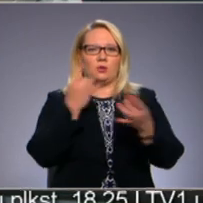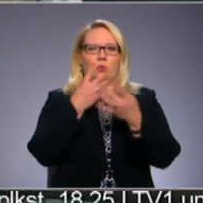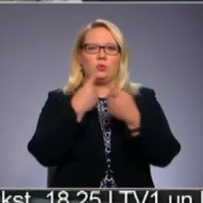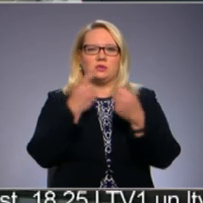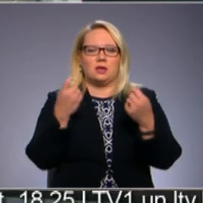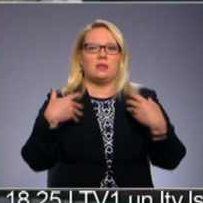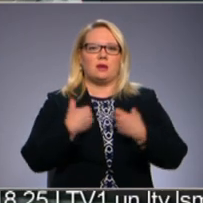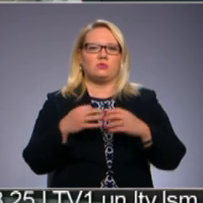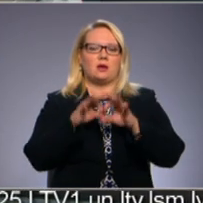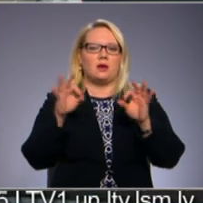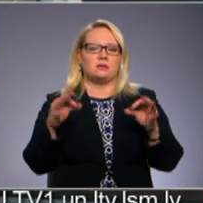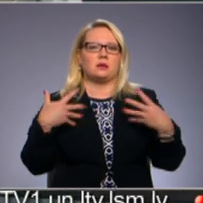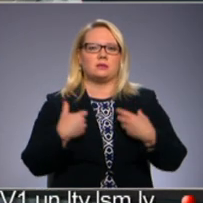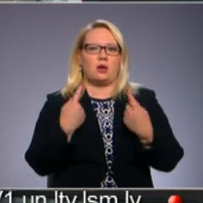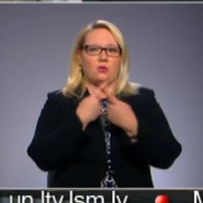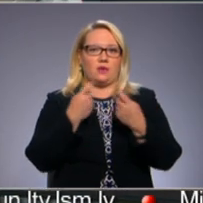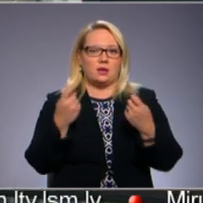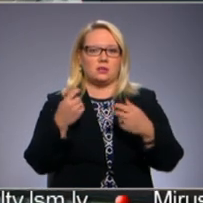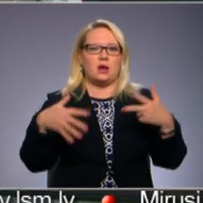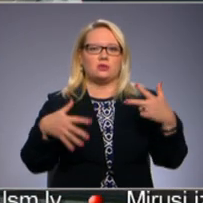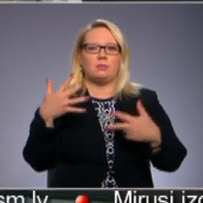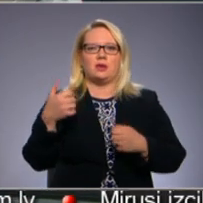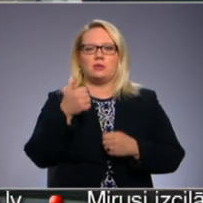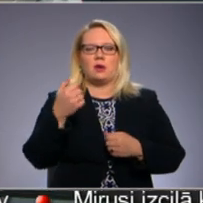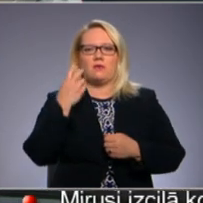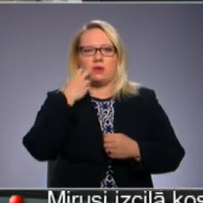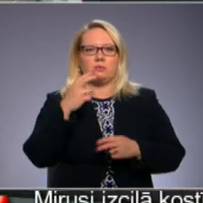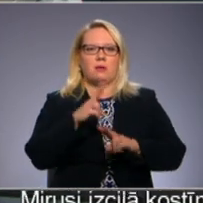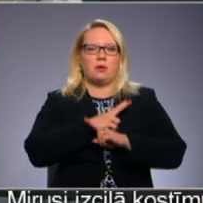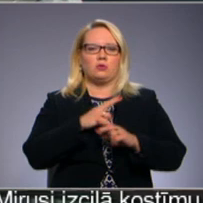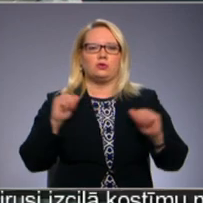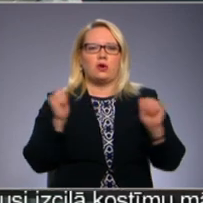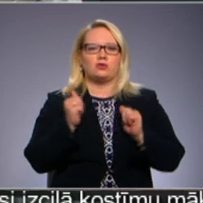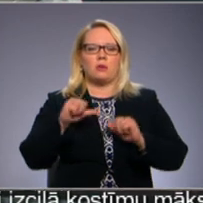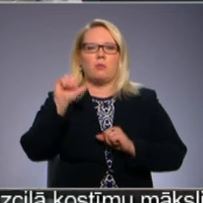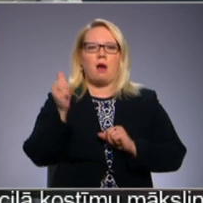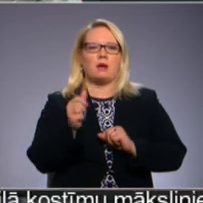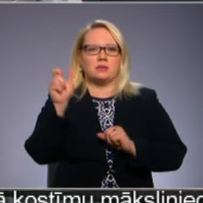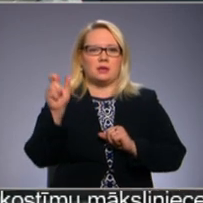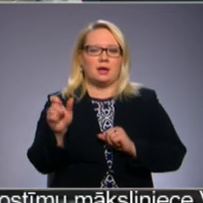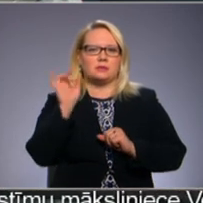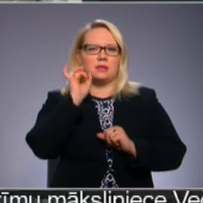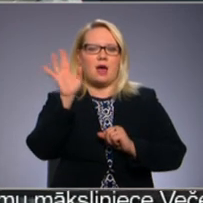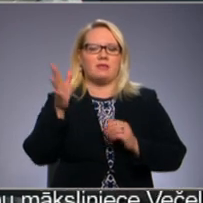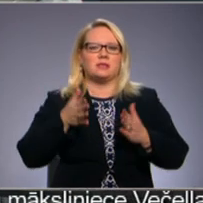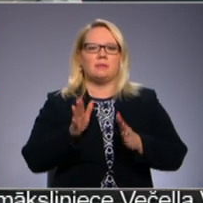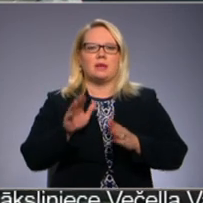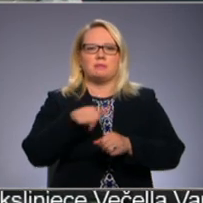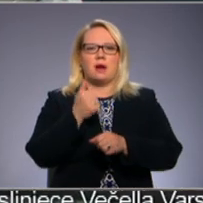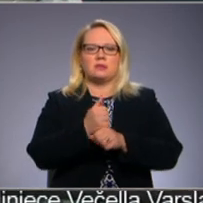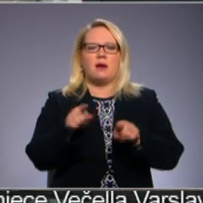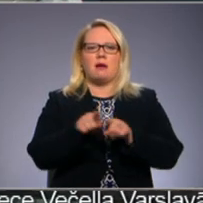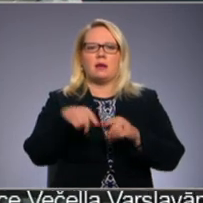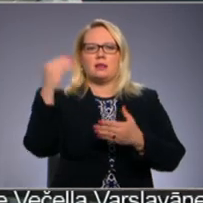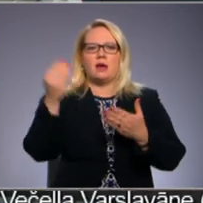Kultūra ziņas tātad diemžēl ir jāsāk ar sērvēsti. 85 gadu vecumā ir mīrusi kostīmu māksliniece, slavenas dzimtas pārstāve,